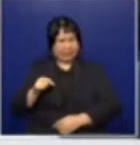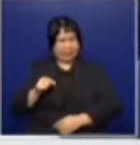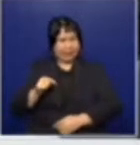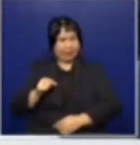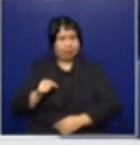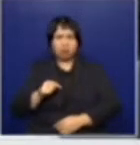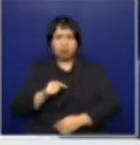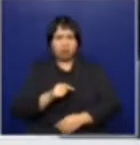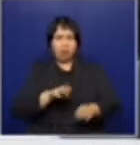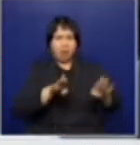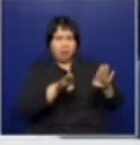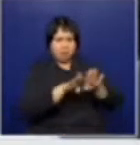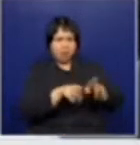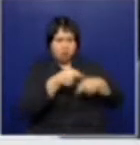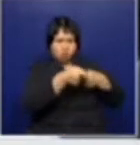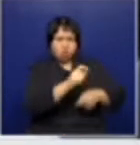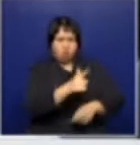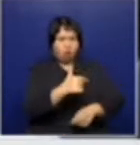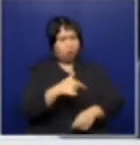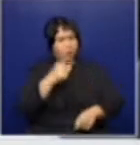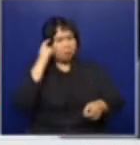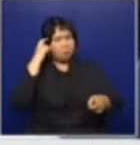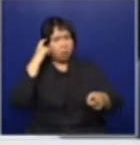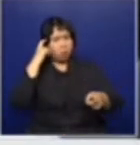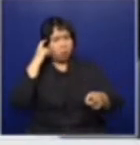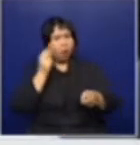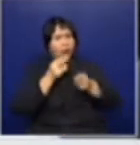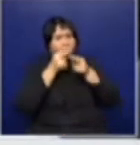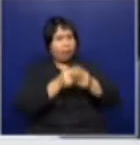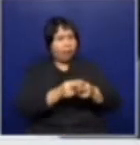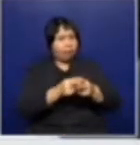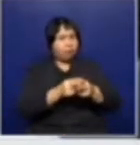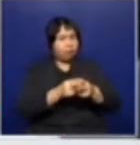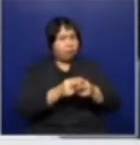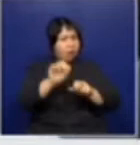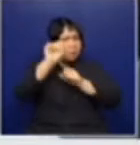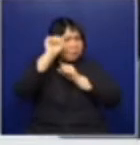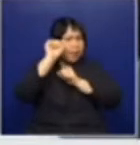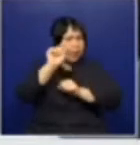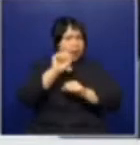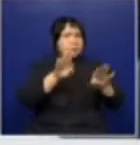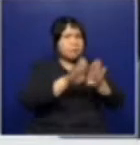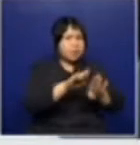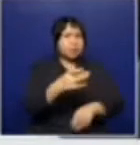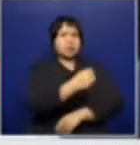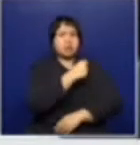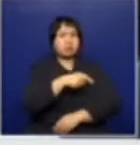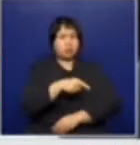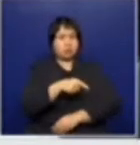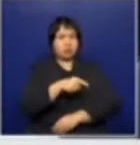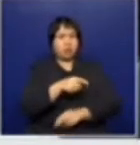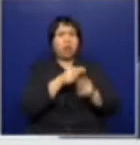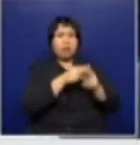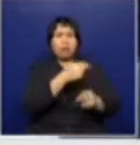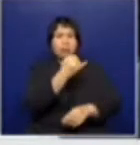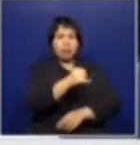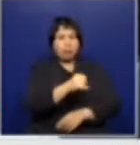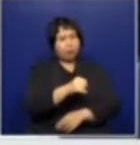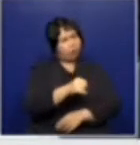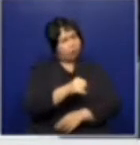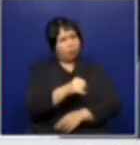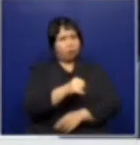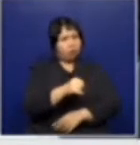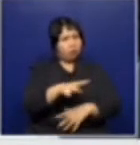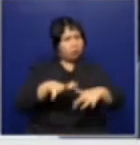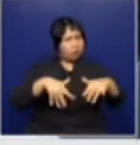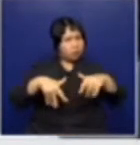ไม่มีส่วนร่วมรับรู้เลยท่านไปใช้กฎหมายผิดประเภทไปปิดเหมืองไปยึดคืนเหมืองเขาทำให้พี่น้องประชาช